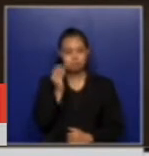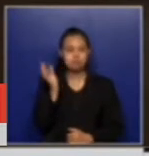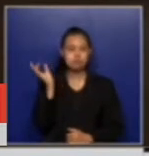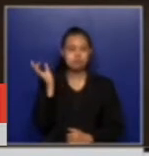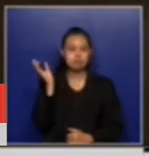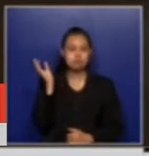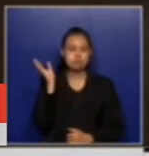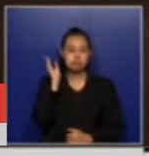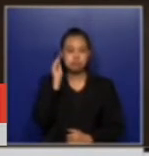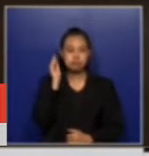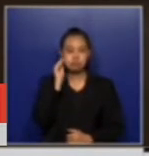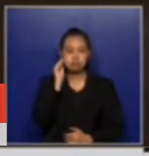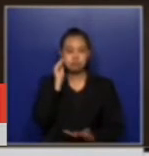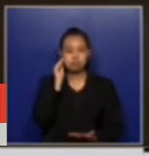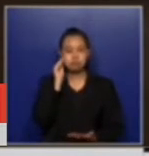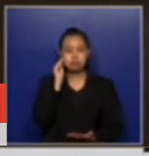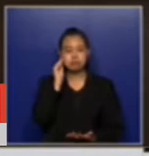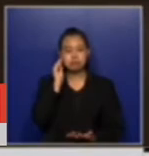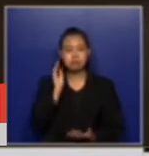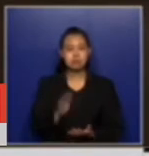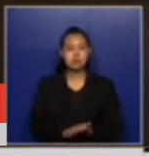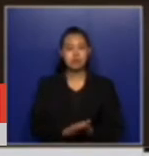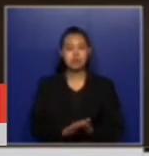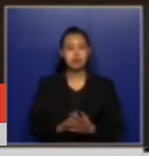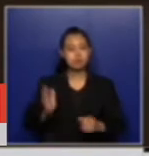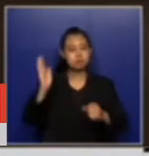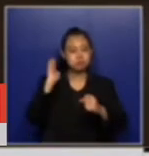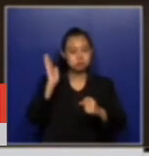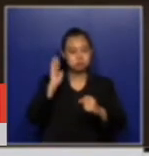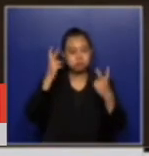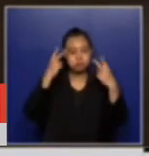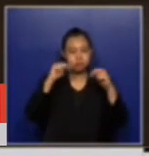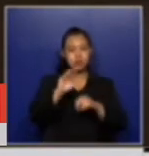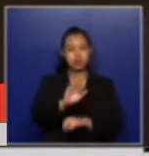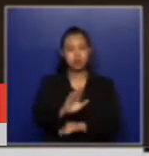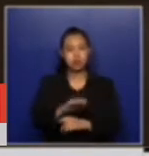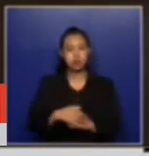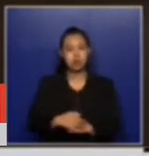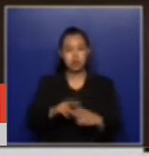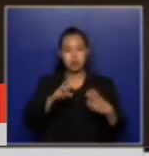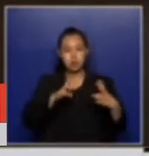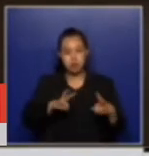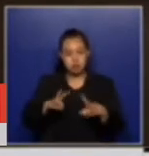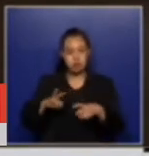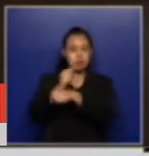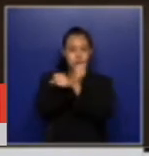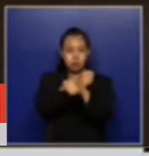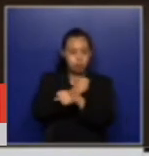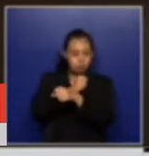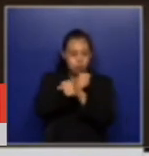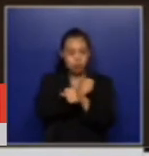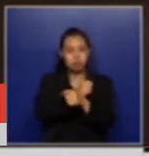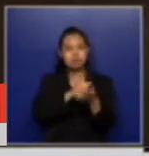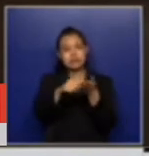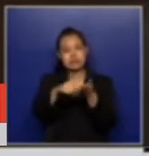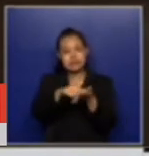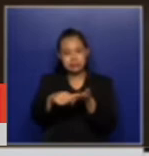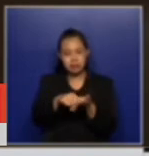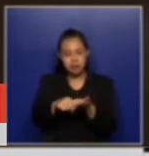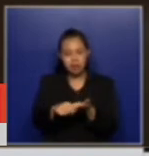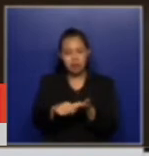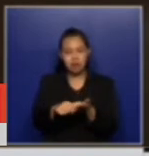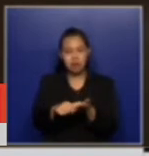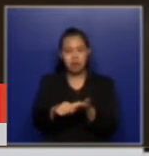ลงนั้นวิธีการที่จะปกป้องหรือแก้ไขให้เกิดสภาพเศรษฐกิ